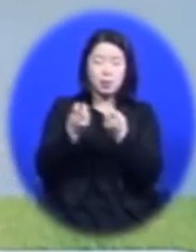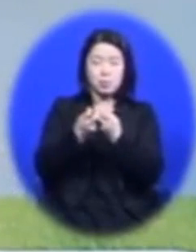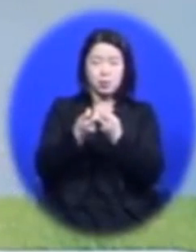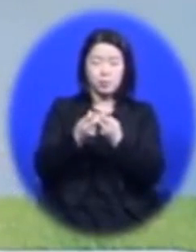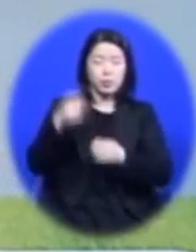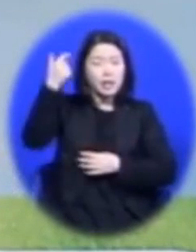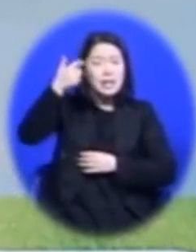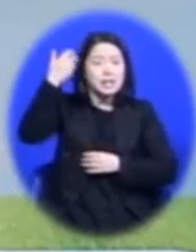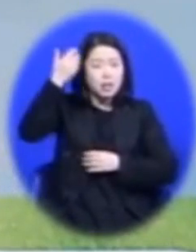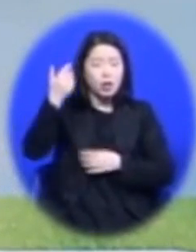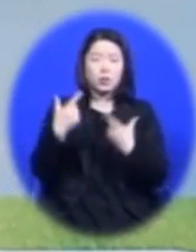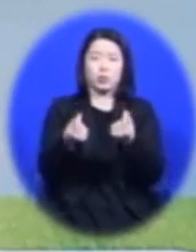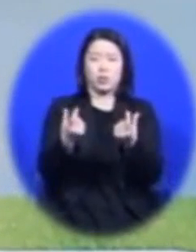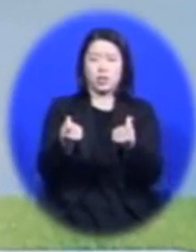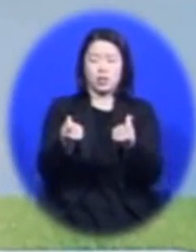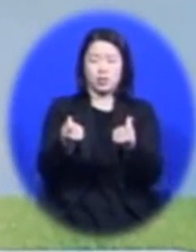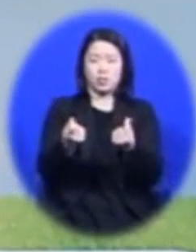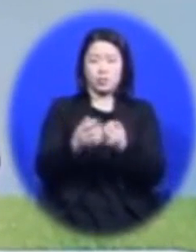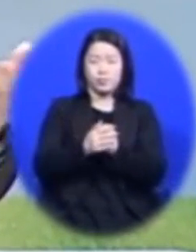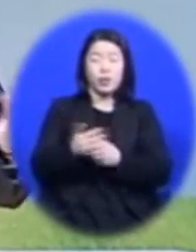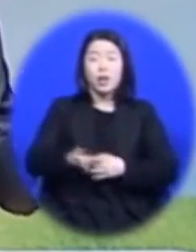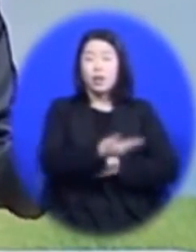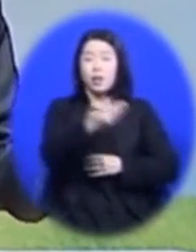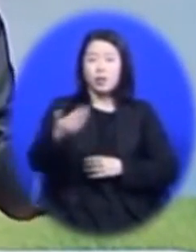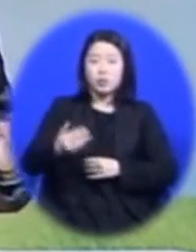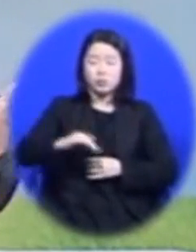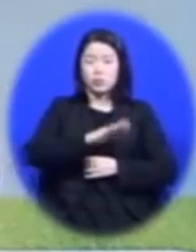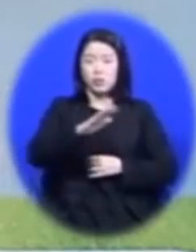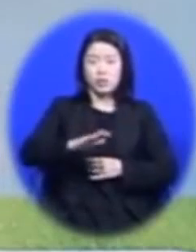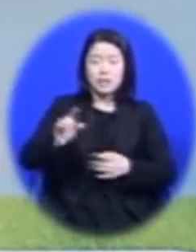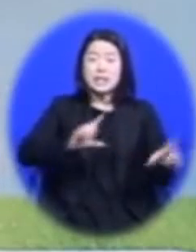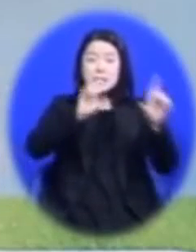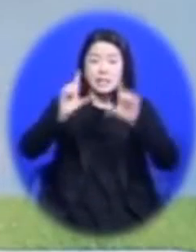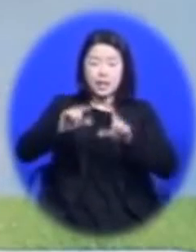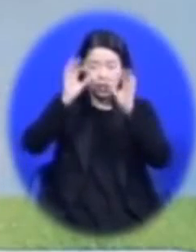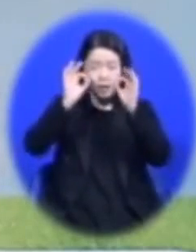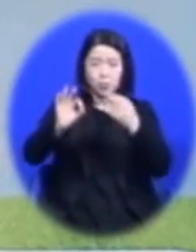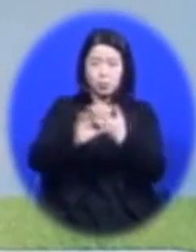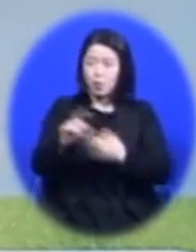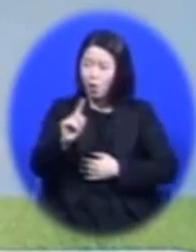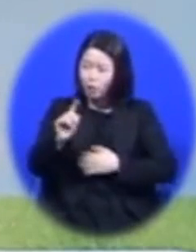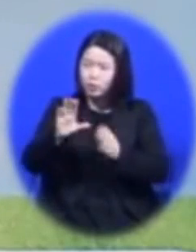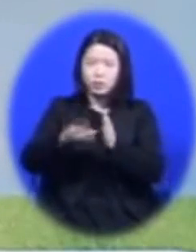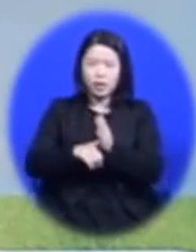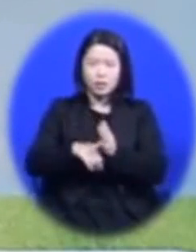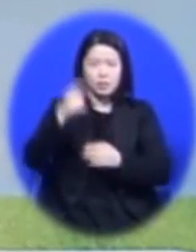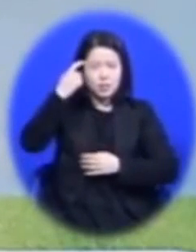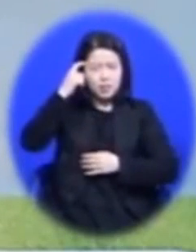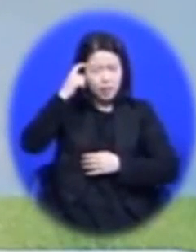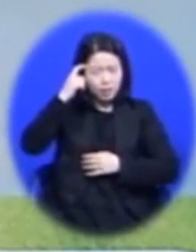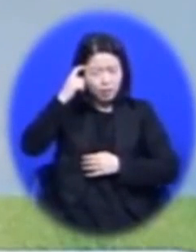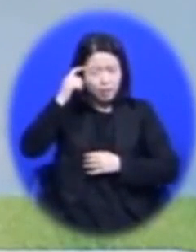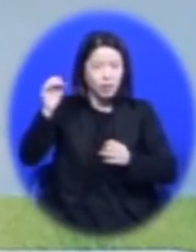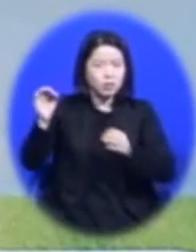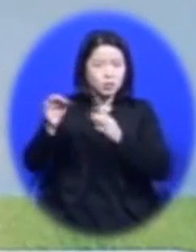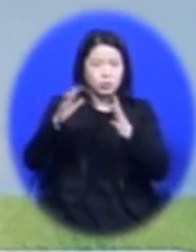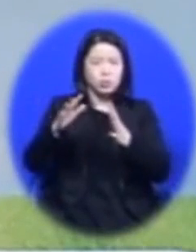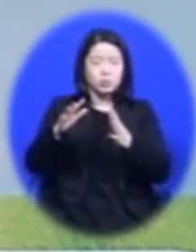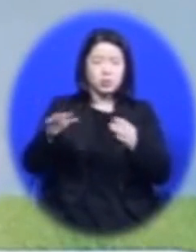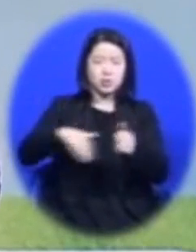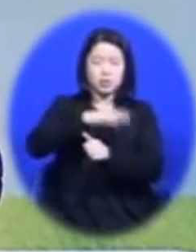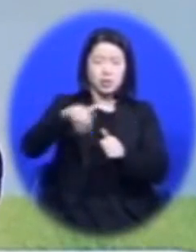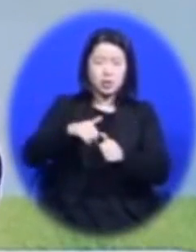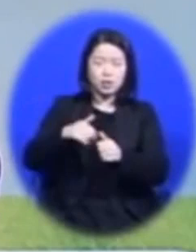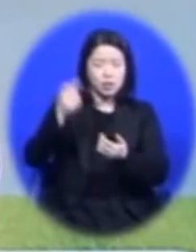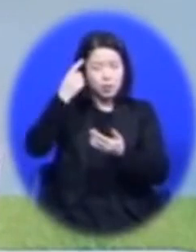영적으로도 똑같아요. 여러분, 우리는요 살다가 보면 어떤 때는 생각할 겨를이 없는 상황에